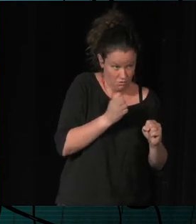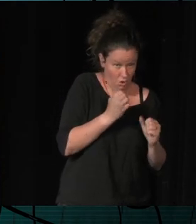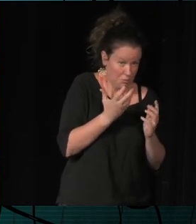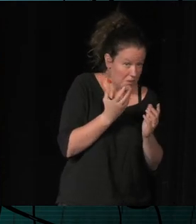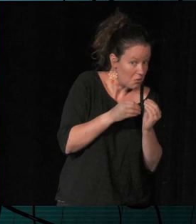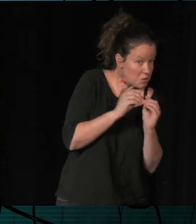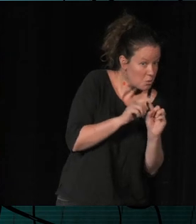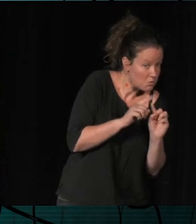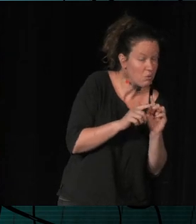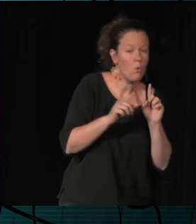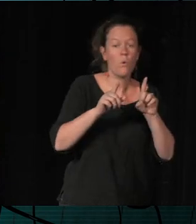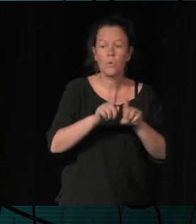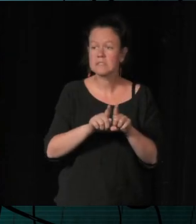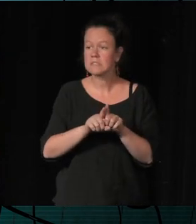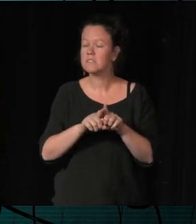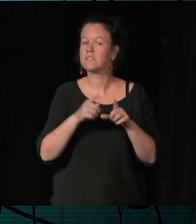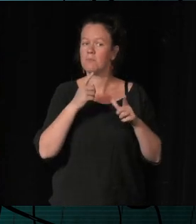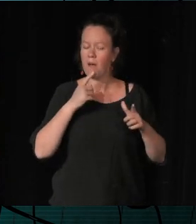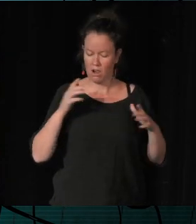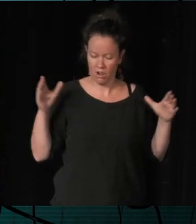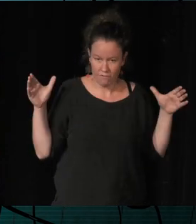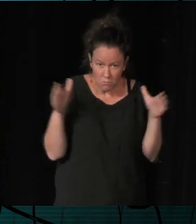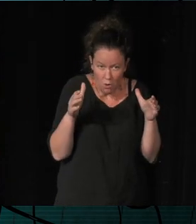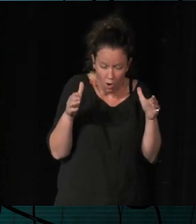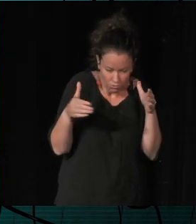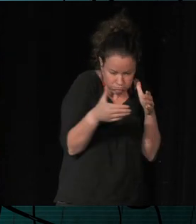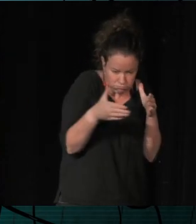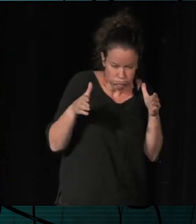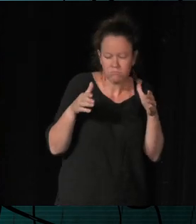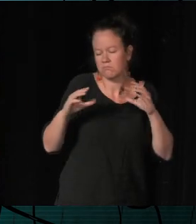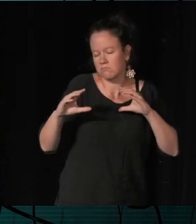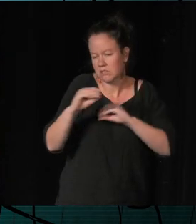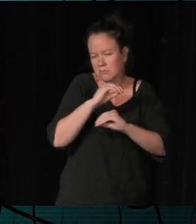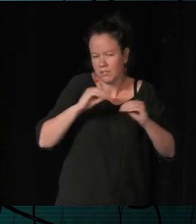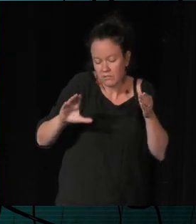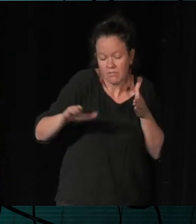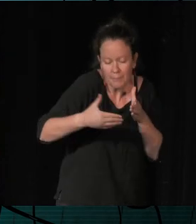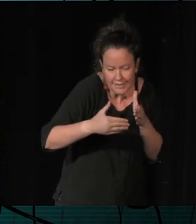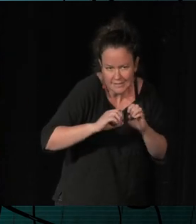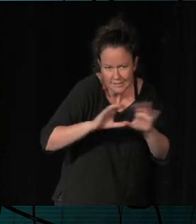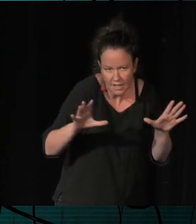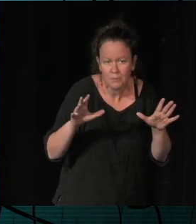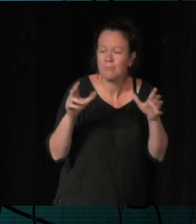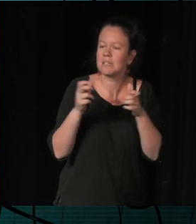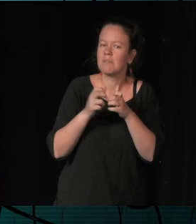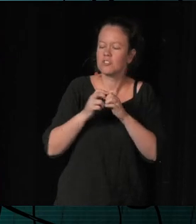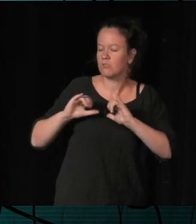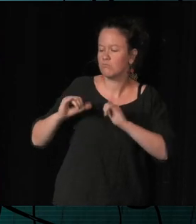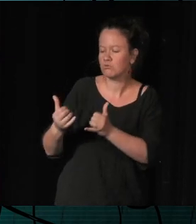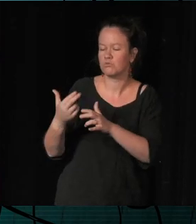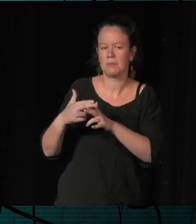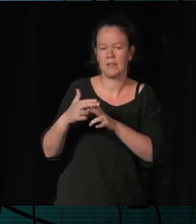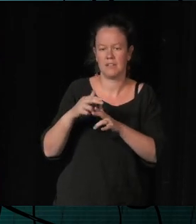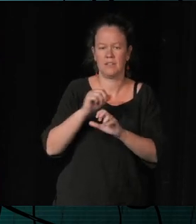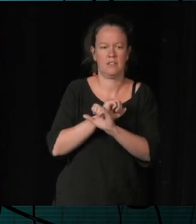apporte, cette idée d'enfermement, au-delà de l'évidence de l'enfermement spatial? Mais je pense par exemple à un jeu comme Detention, peut-être qu'on peut mettre le troisième